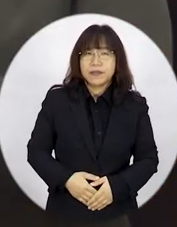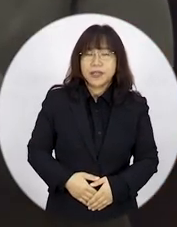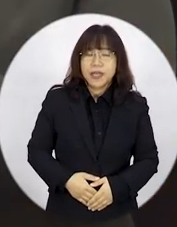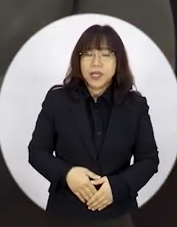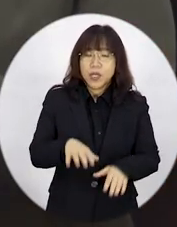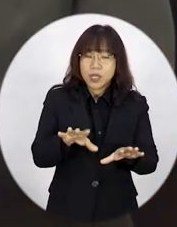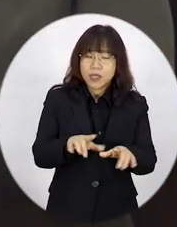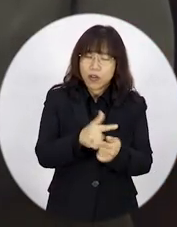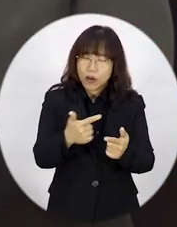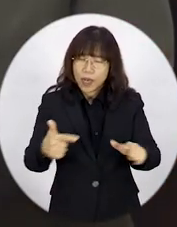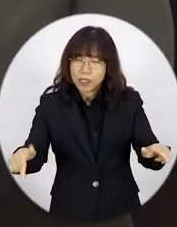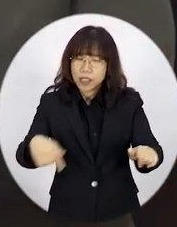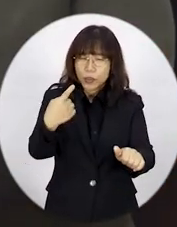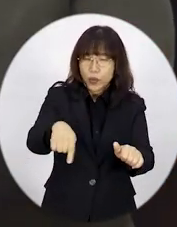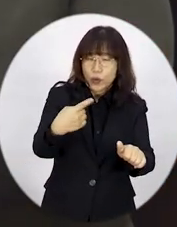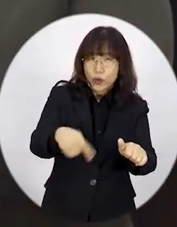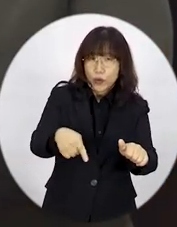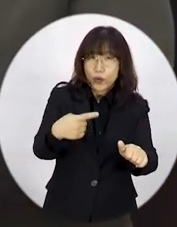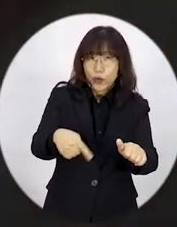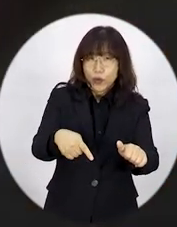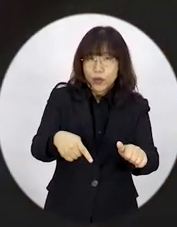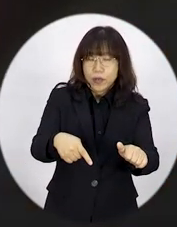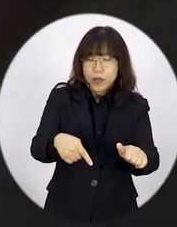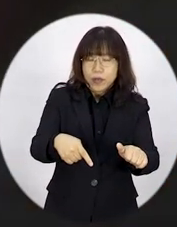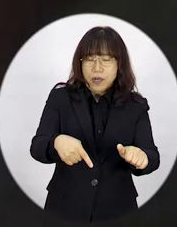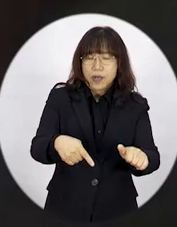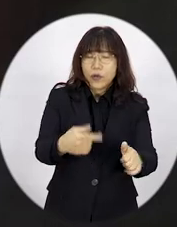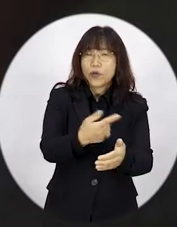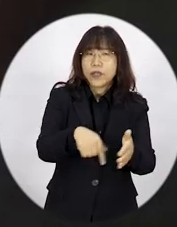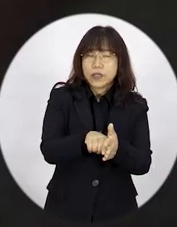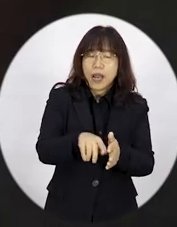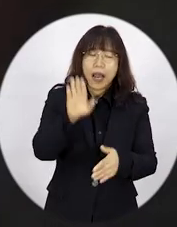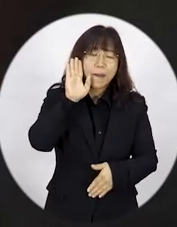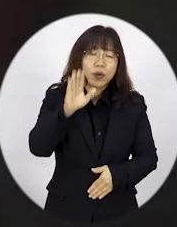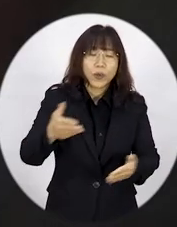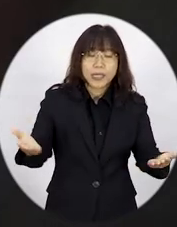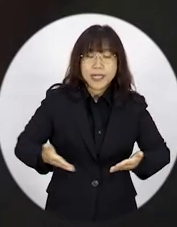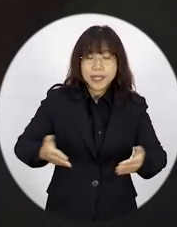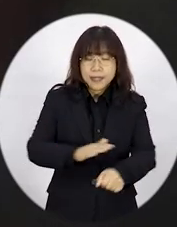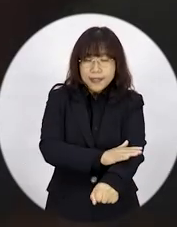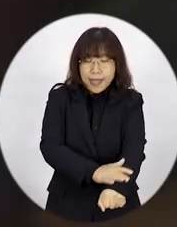이번 혁신교육을 비롯한 다양한 교육을 통해 급변하는